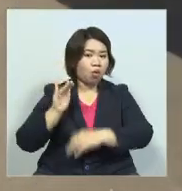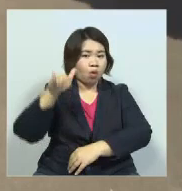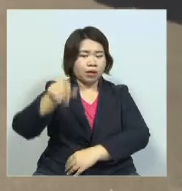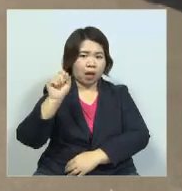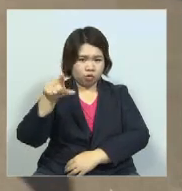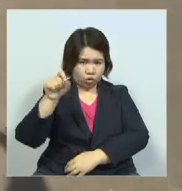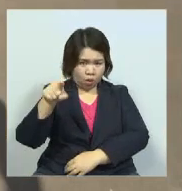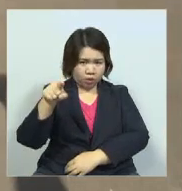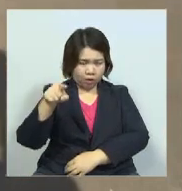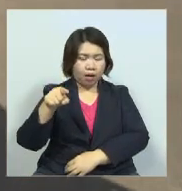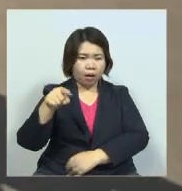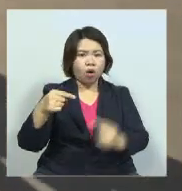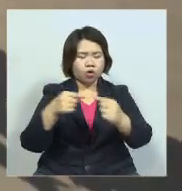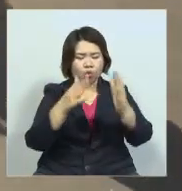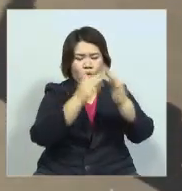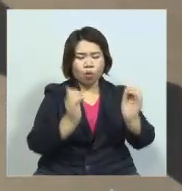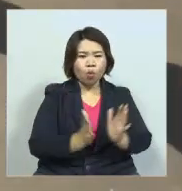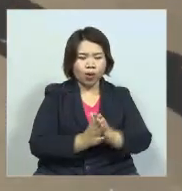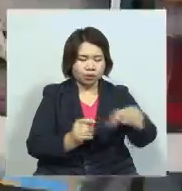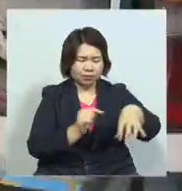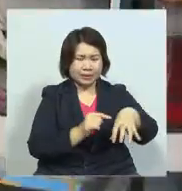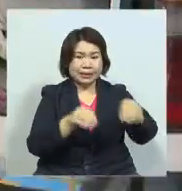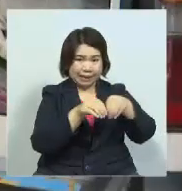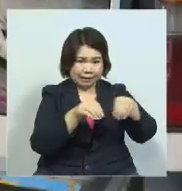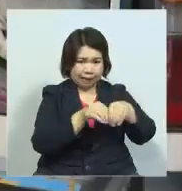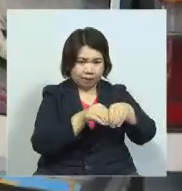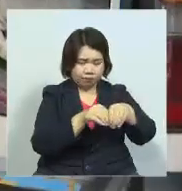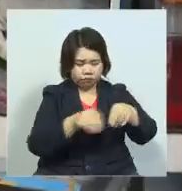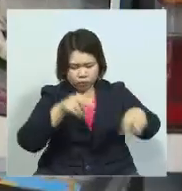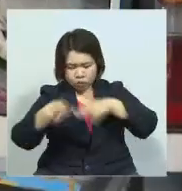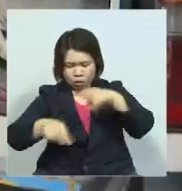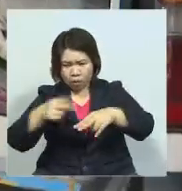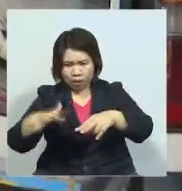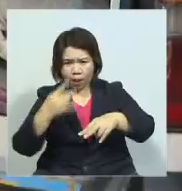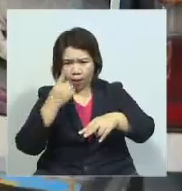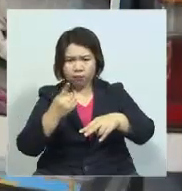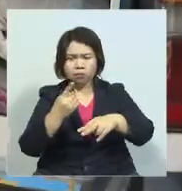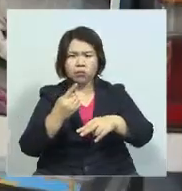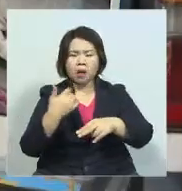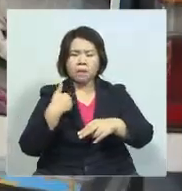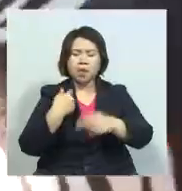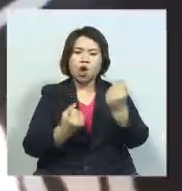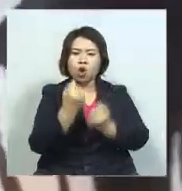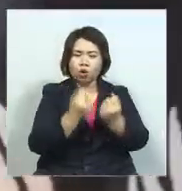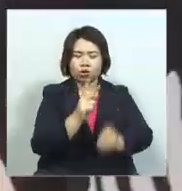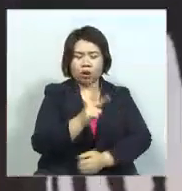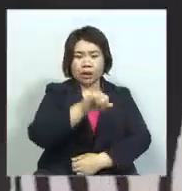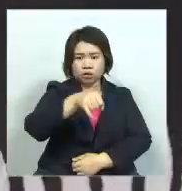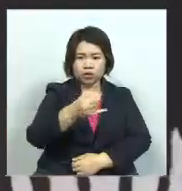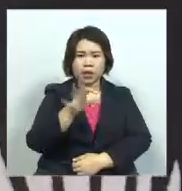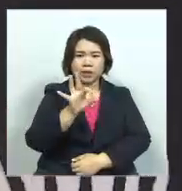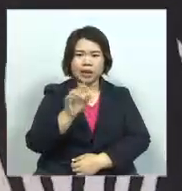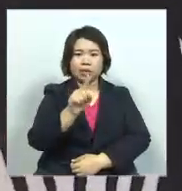รัฐฝั่งขาเข้าใกล้กับวัดบัวขวัญเมื่อไปตรวจสอบในที่เกิดเหตุพบรถเบนซ์สีดำทะเบียนกไก่จ